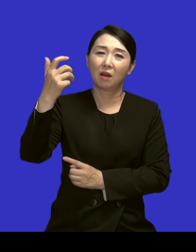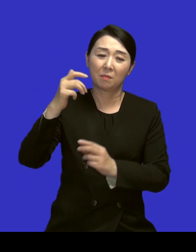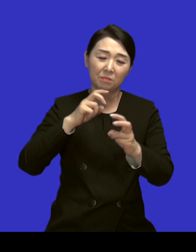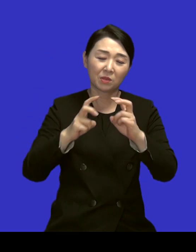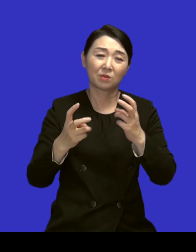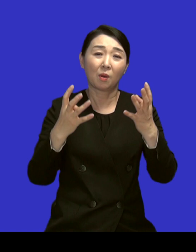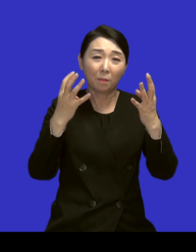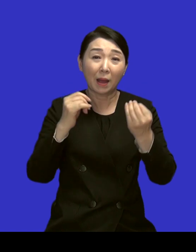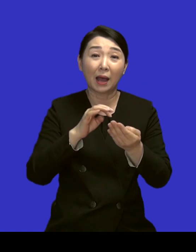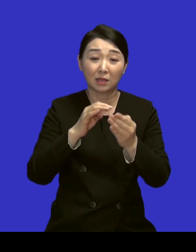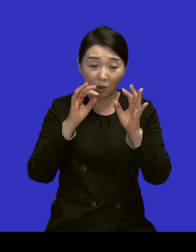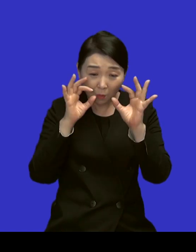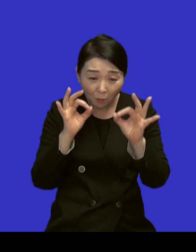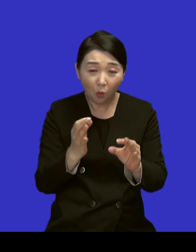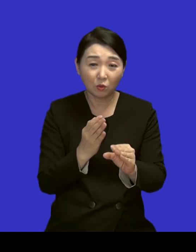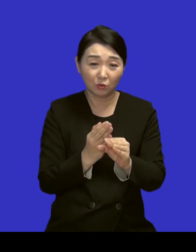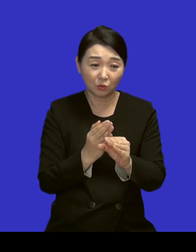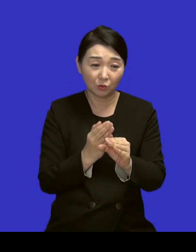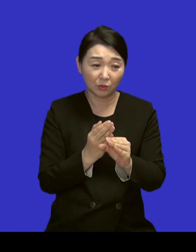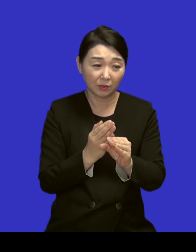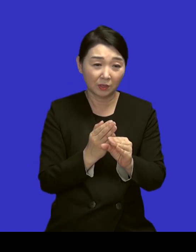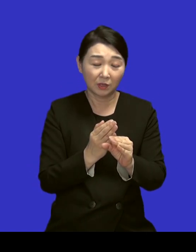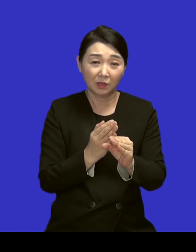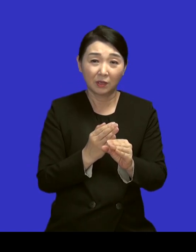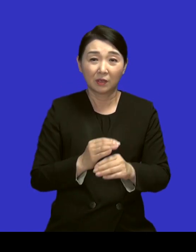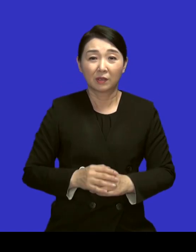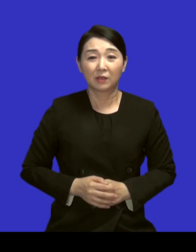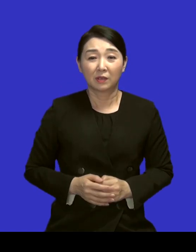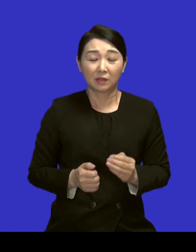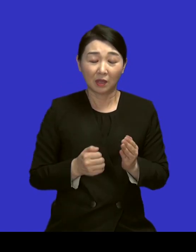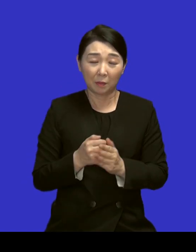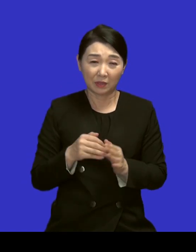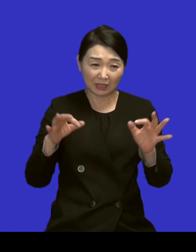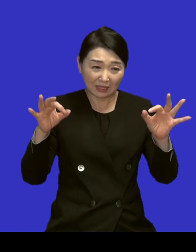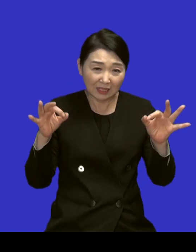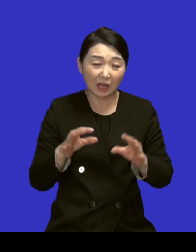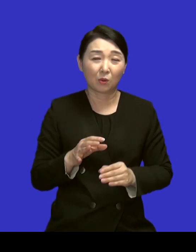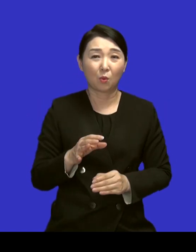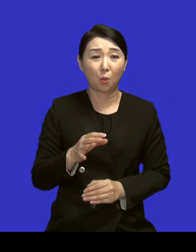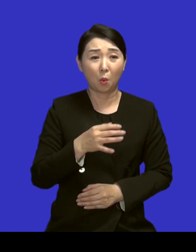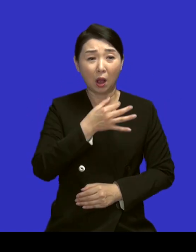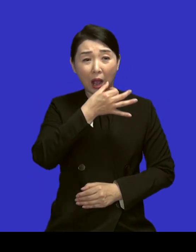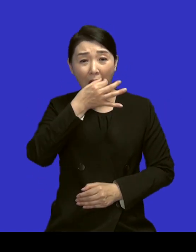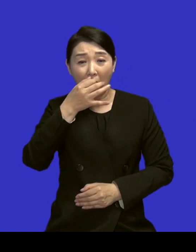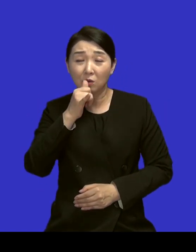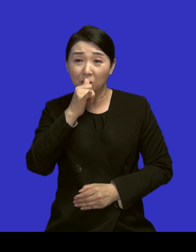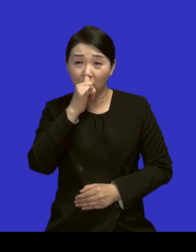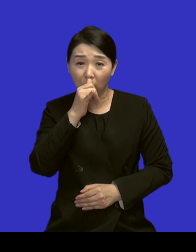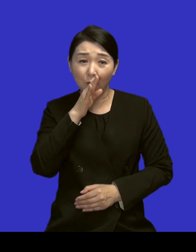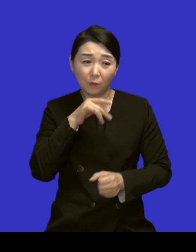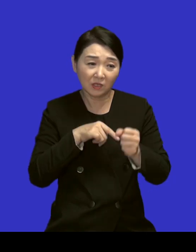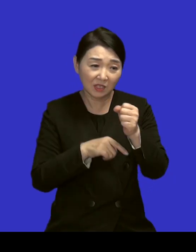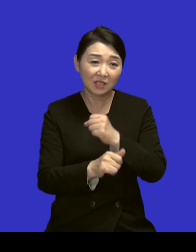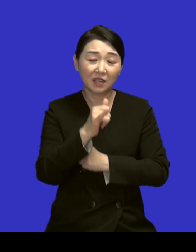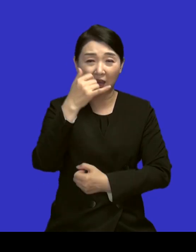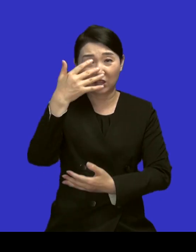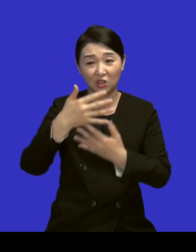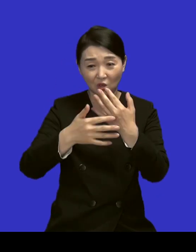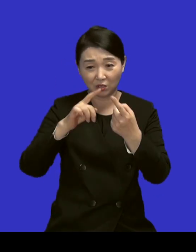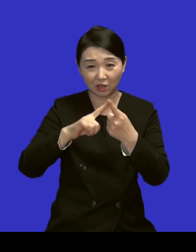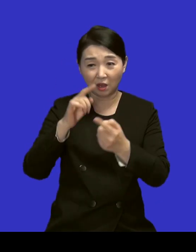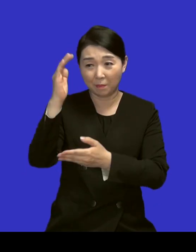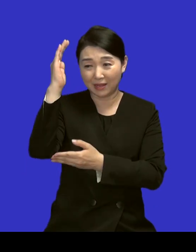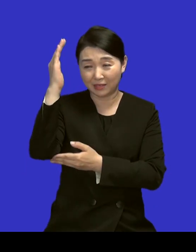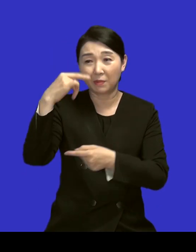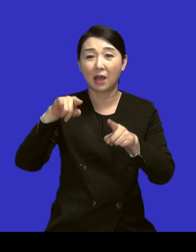알고 그럼요. 그들이 들을 수 있는 짧고 또 흥미롭고 네네. 또 진리가 담긴 네네. 영상들을 이게 말씀에